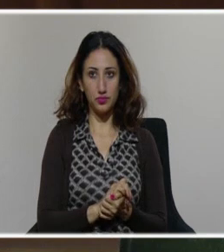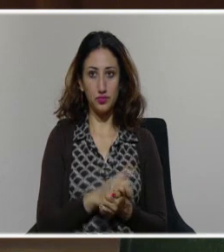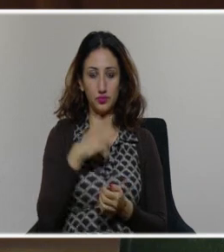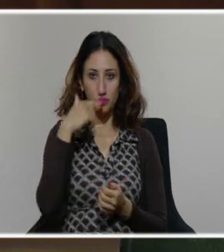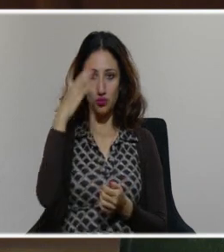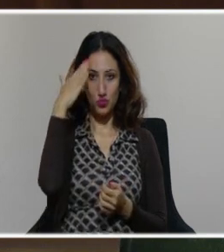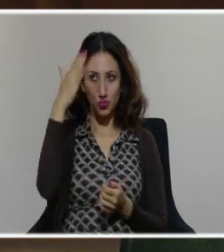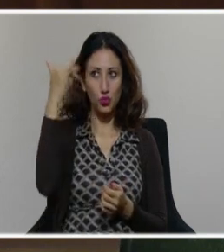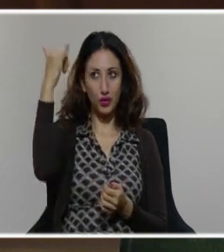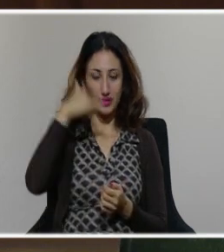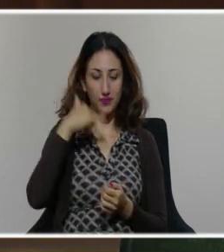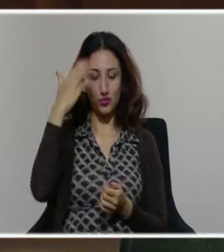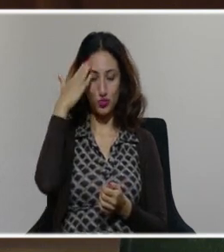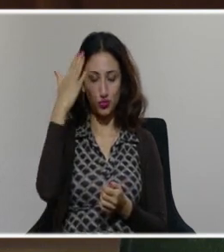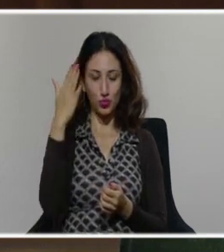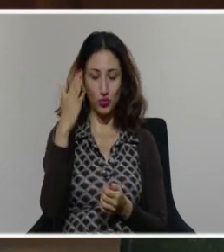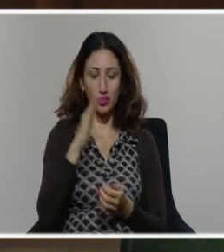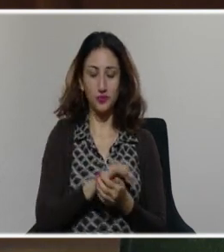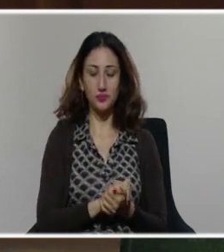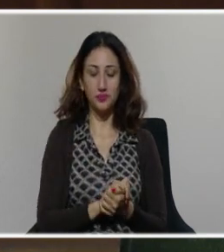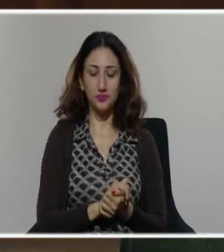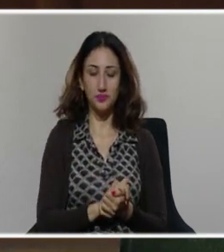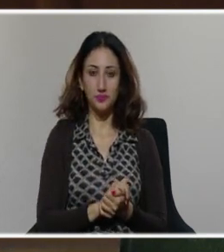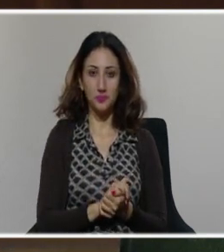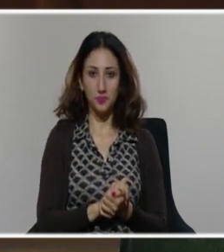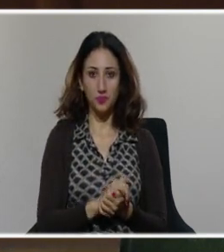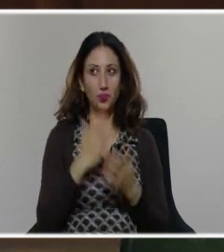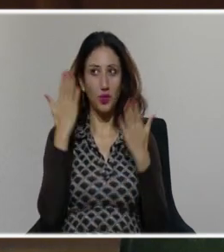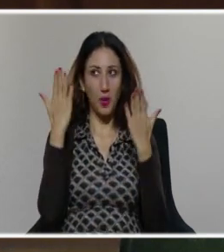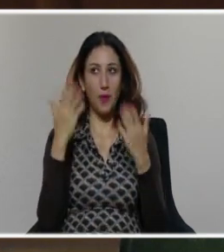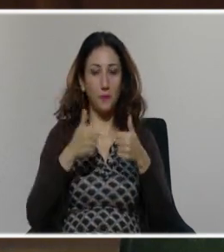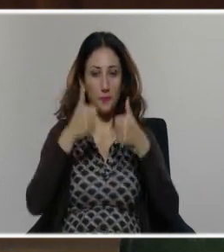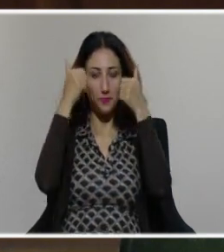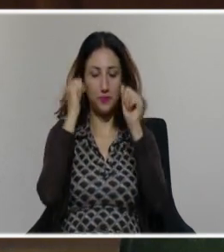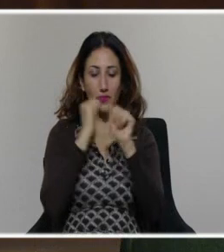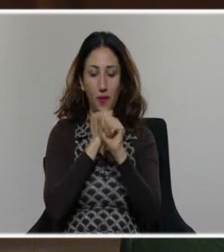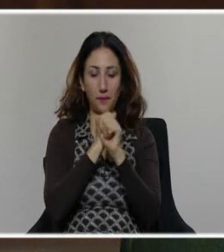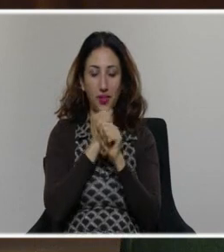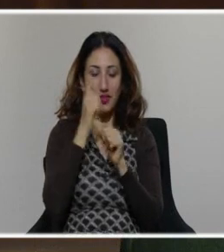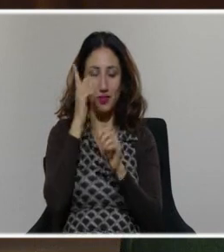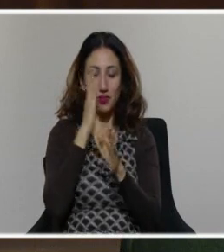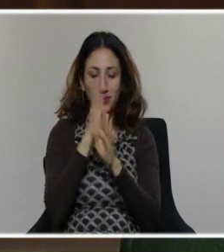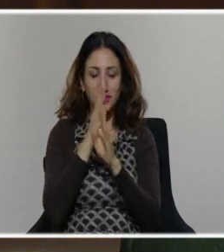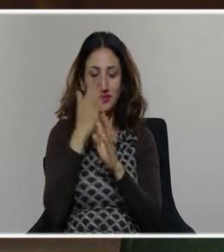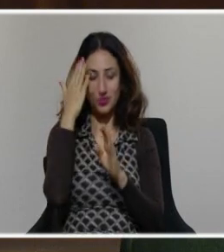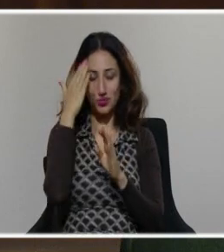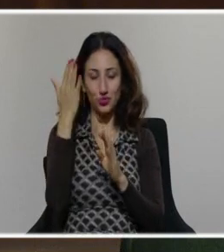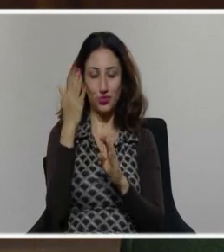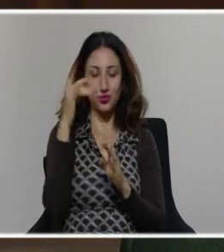انك انت كنت معانا، ويعني دايما اتمنى لك كل التوفيق ونجاح نجمنا الكبير الفنان احمد عبد العزيز. شكرا يا